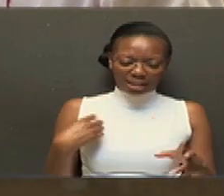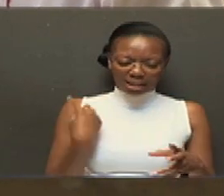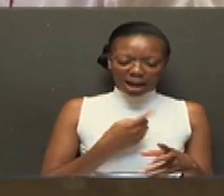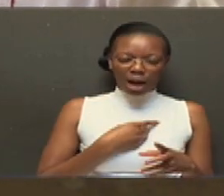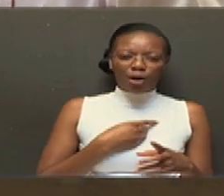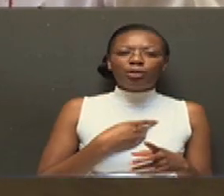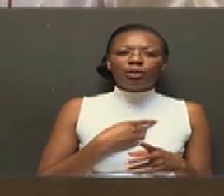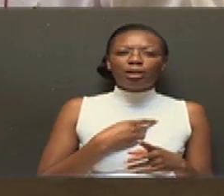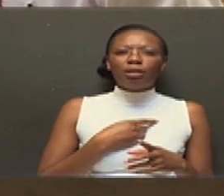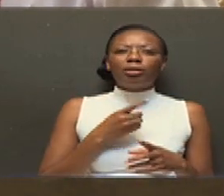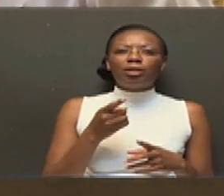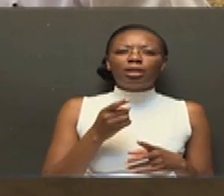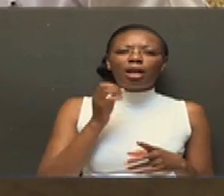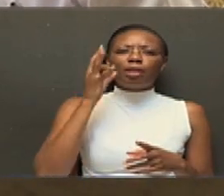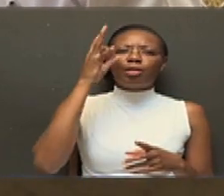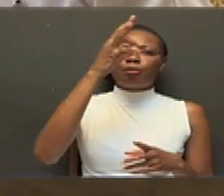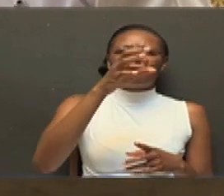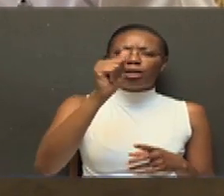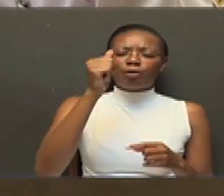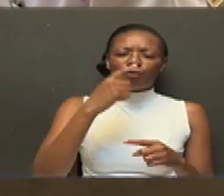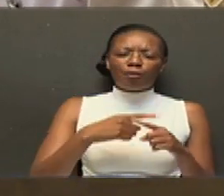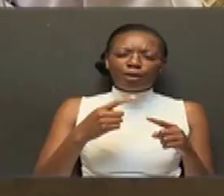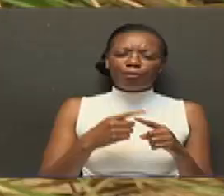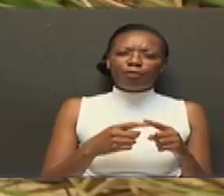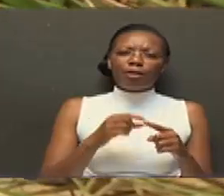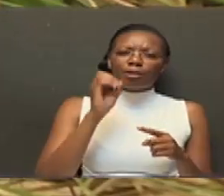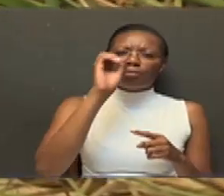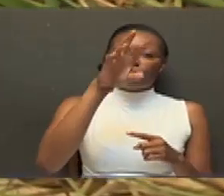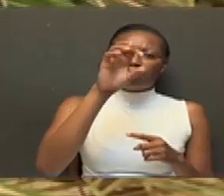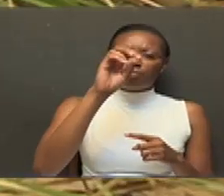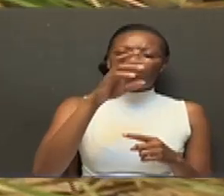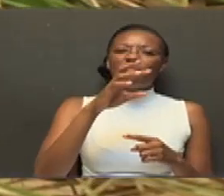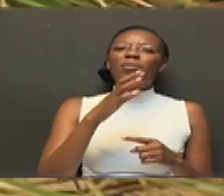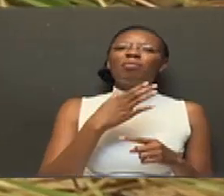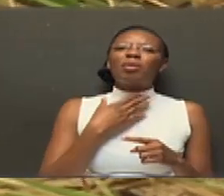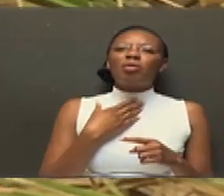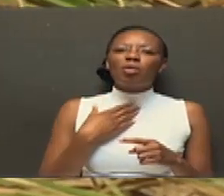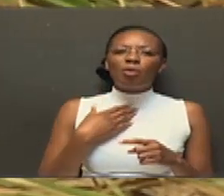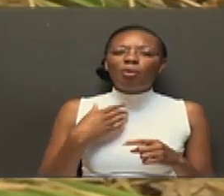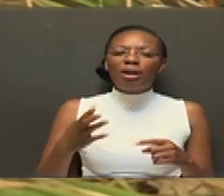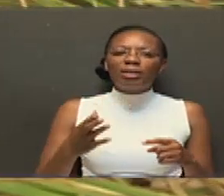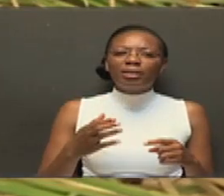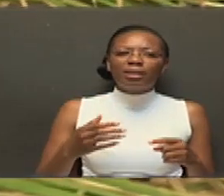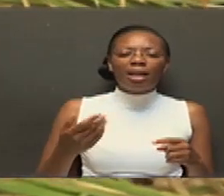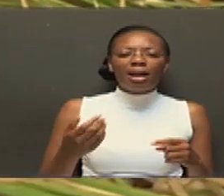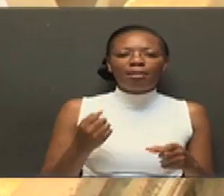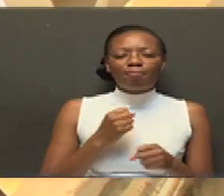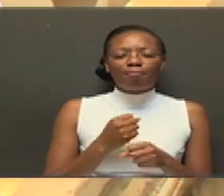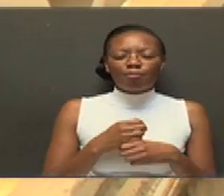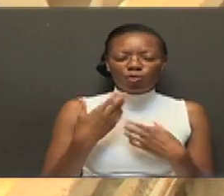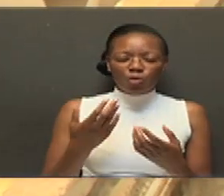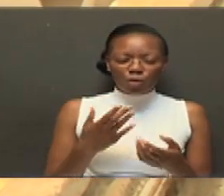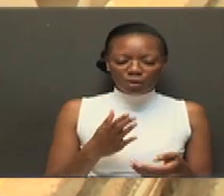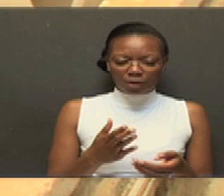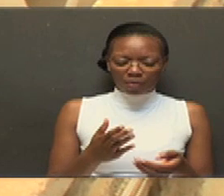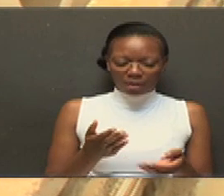la miaka mitano ijayo, watakuwa wamefikia wapi na utafiti wao, alikuwa na haya ya kusema kwa tabasamu.